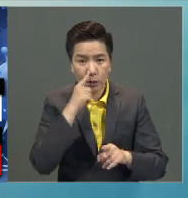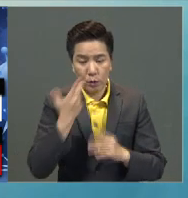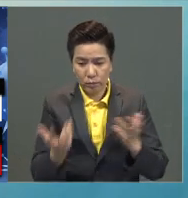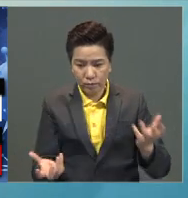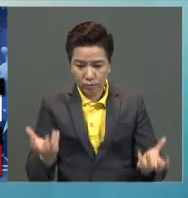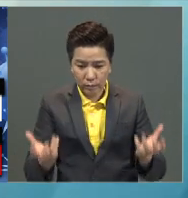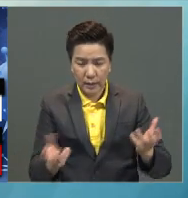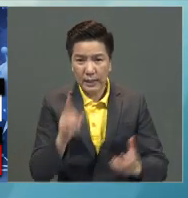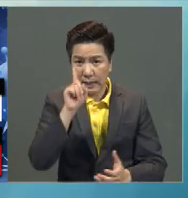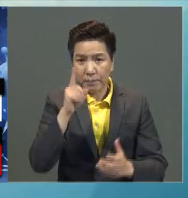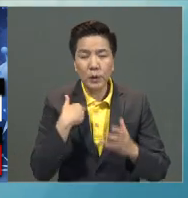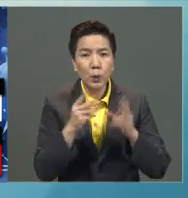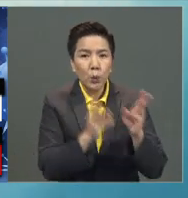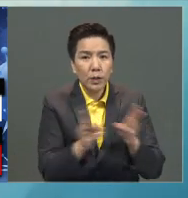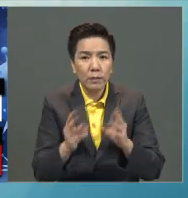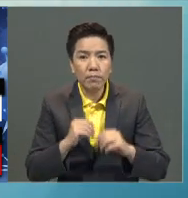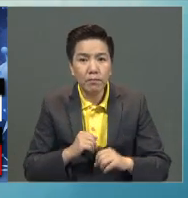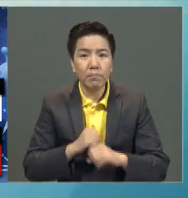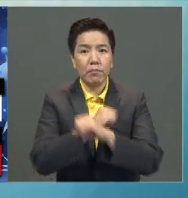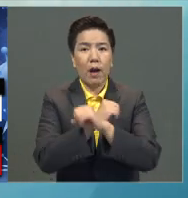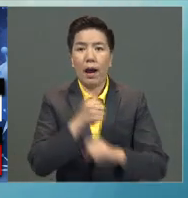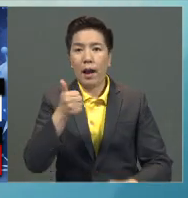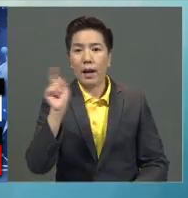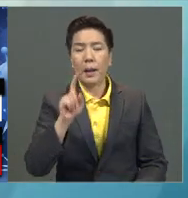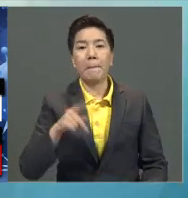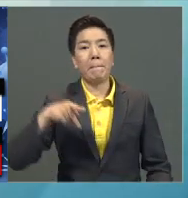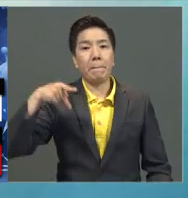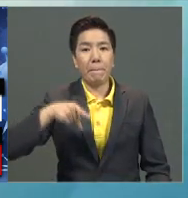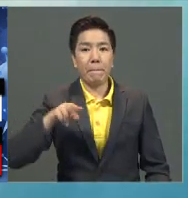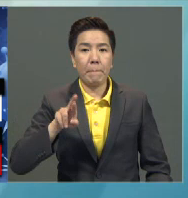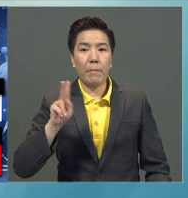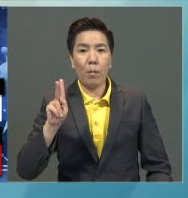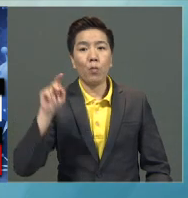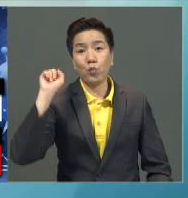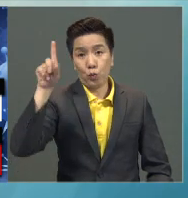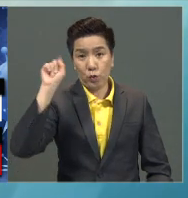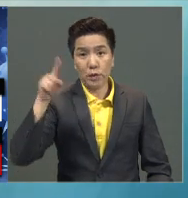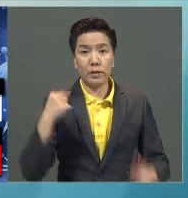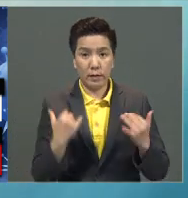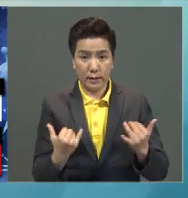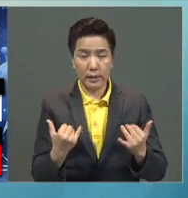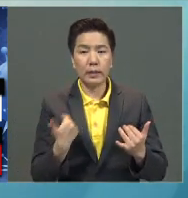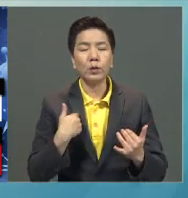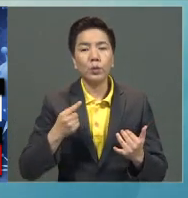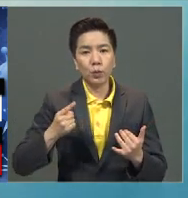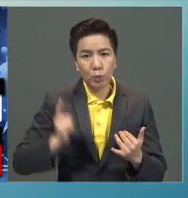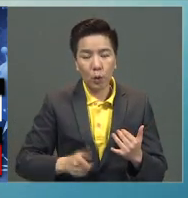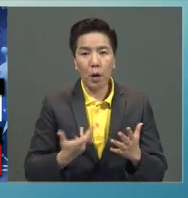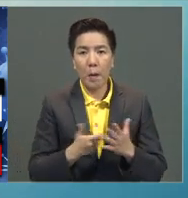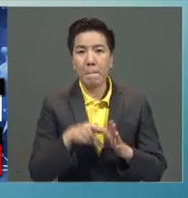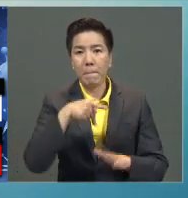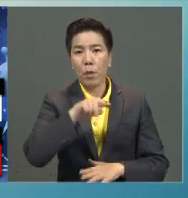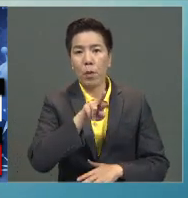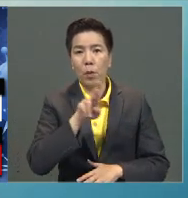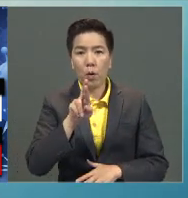สุขเครื่องมือเพียงอย่างเดียวในขณะนี้ที่มีอยู่ก็คือพรกฉุกเฉินครับด้วยเหตุนี้เราจึงจำเป็นที่จะต้องขย